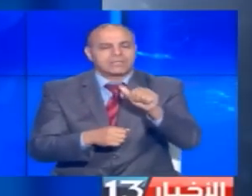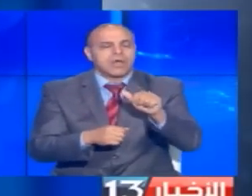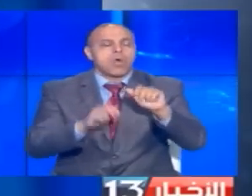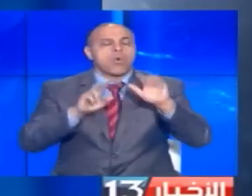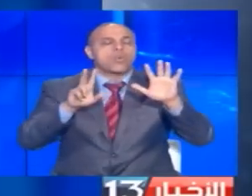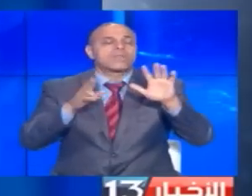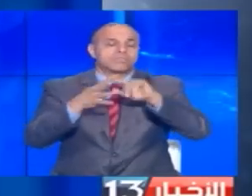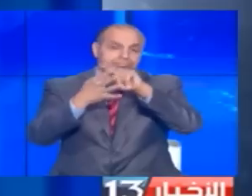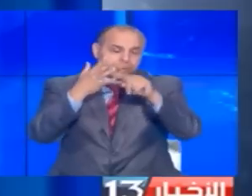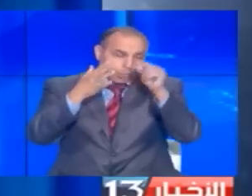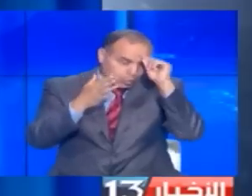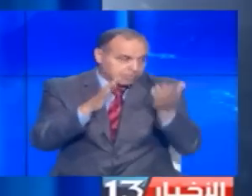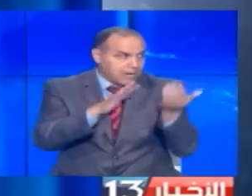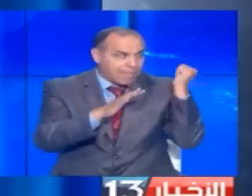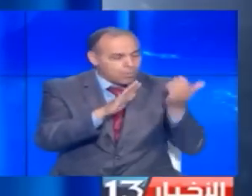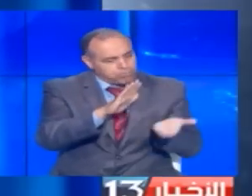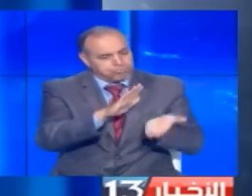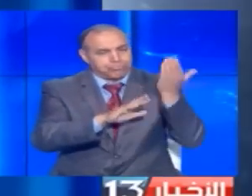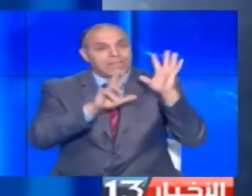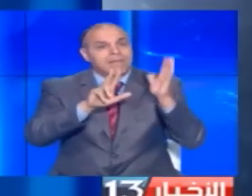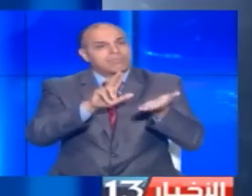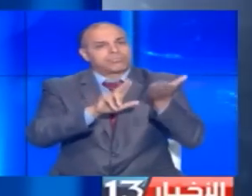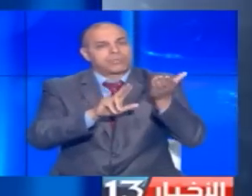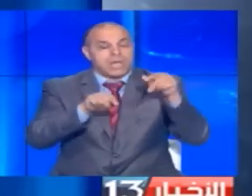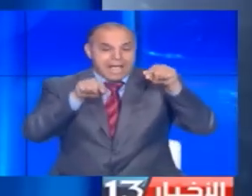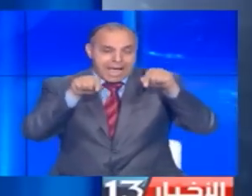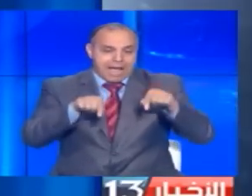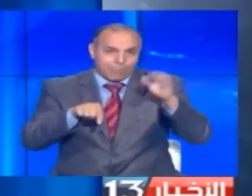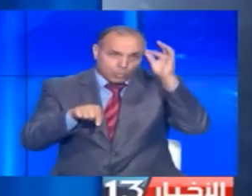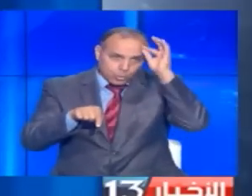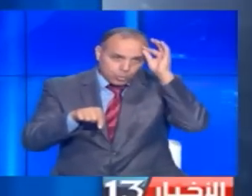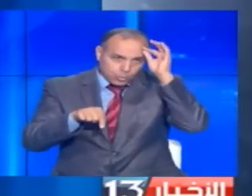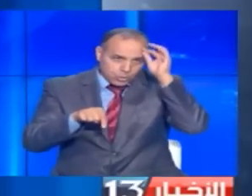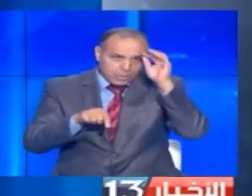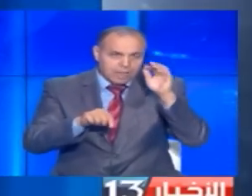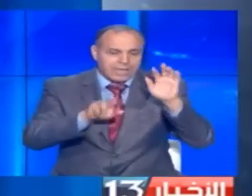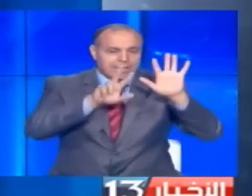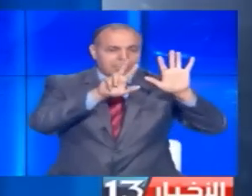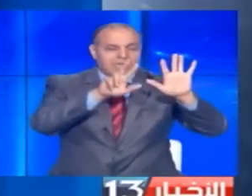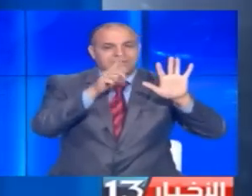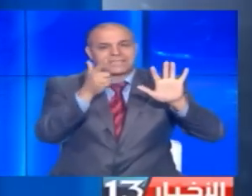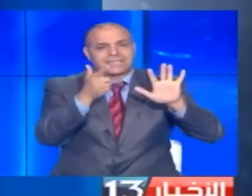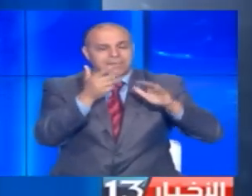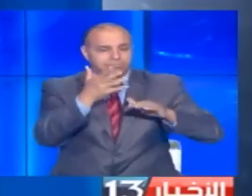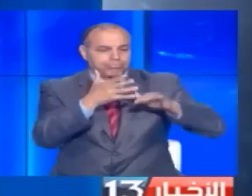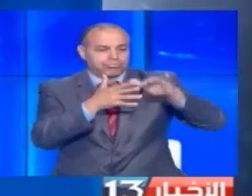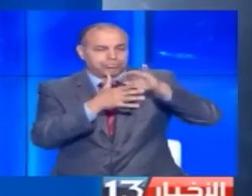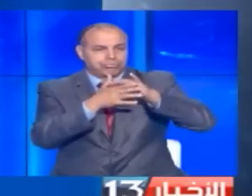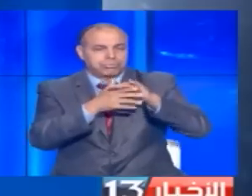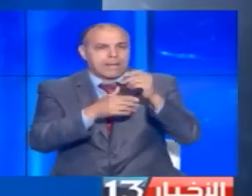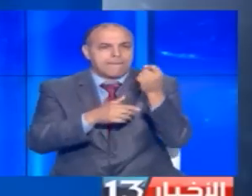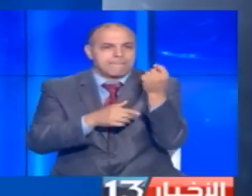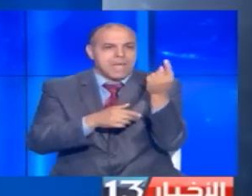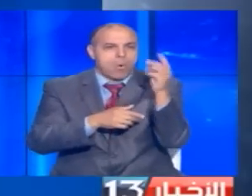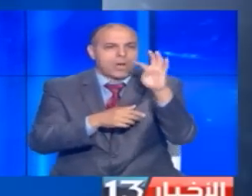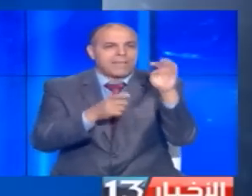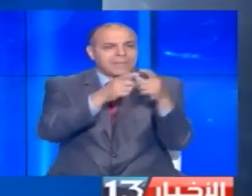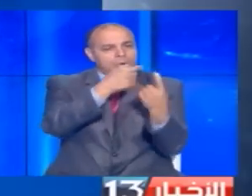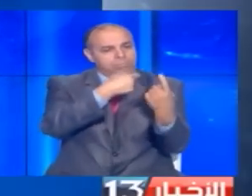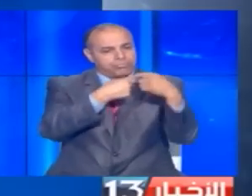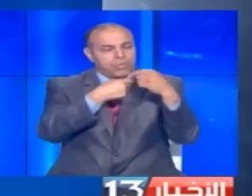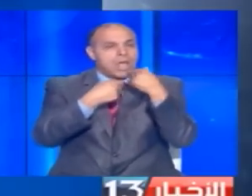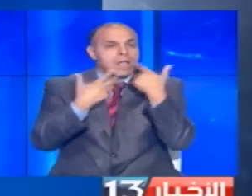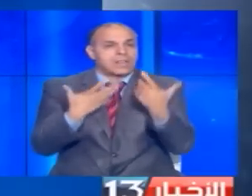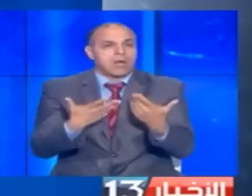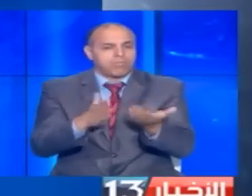مراتب عن السنة الفريطة، حيث احتلت هذه السنة المرتبة 87 من مجموع 140 دولة،